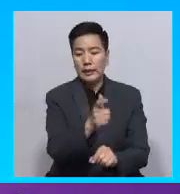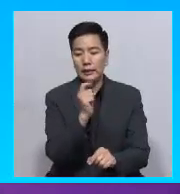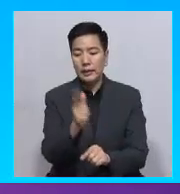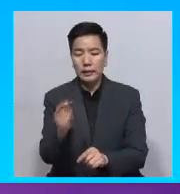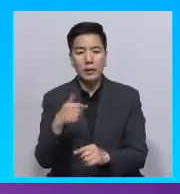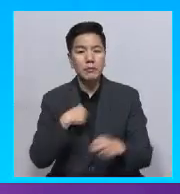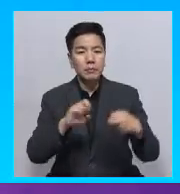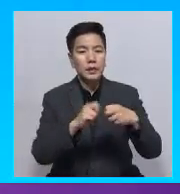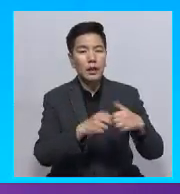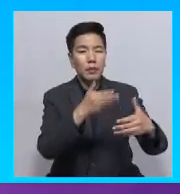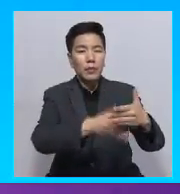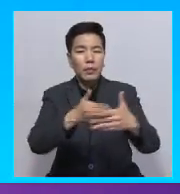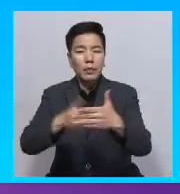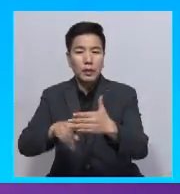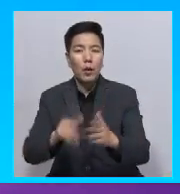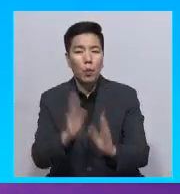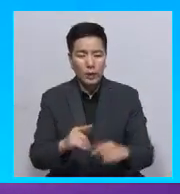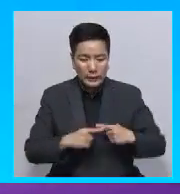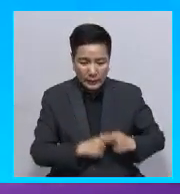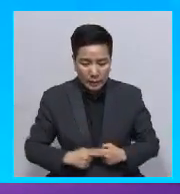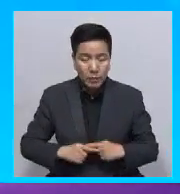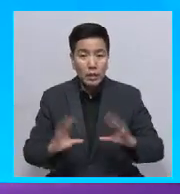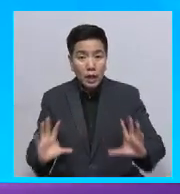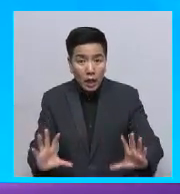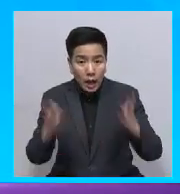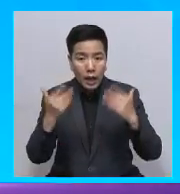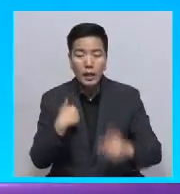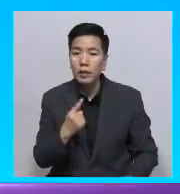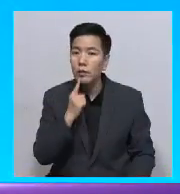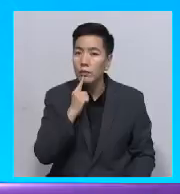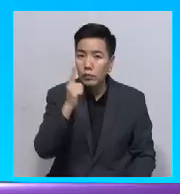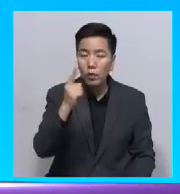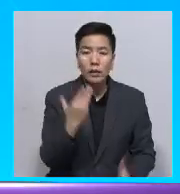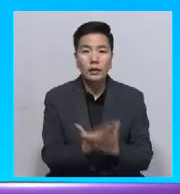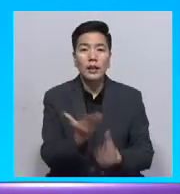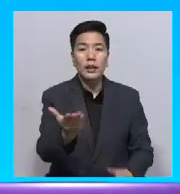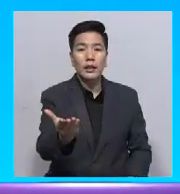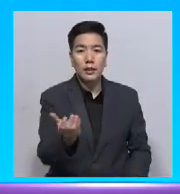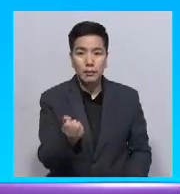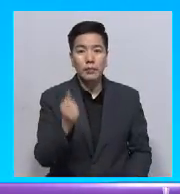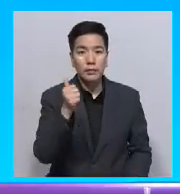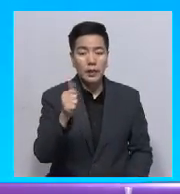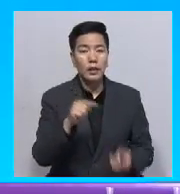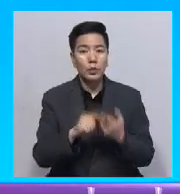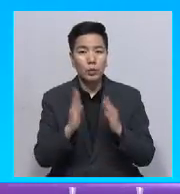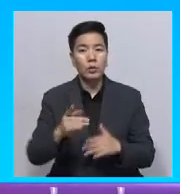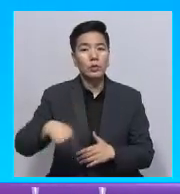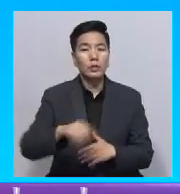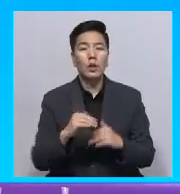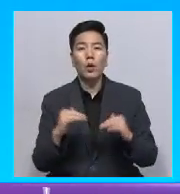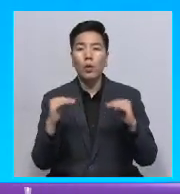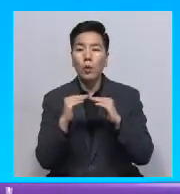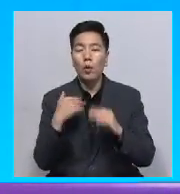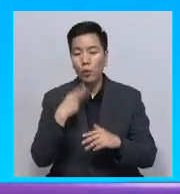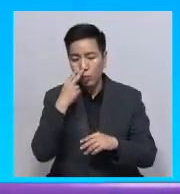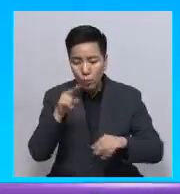จ้งการประสบอันตรายเจ็บป่วยหรือว่าสูญหายรวมถึงการยื่นคำร้องขอรับเงินทดแทนใหม่เพื่อให้ลูกจ้างได้รับความ